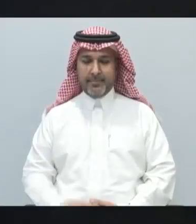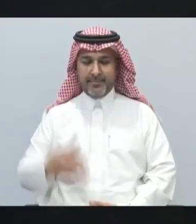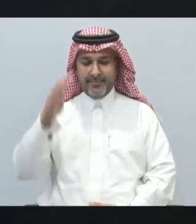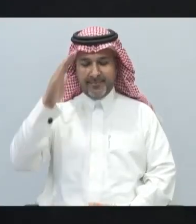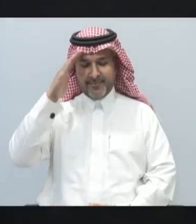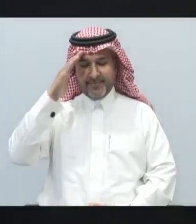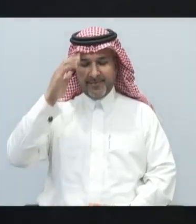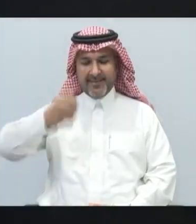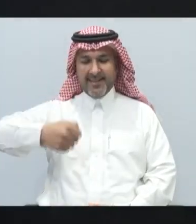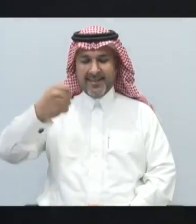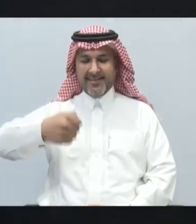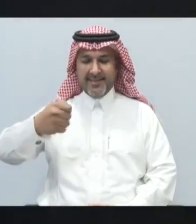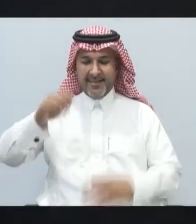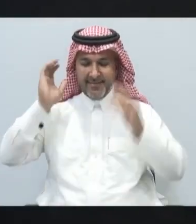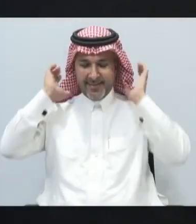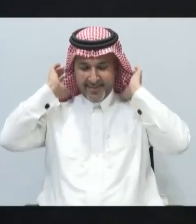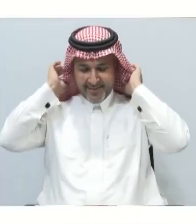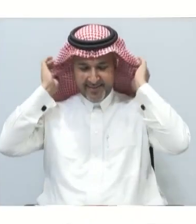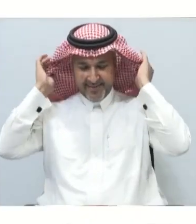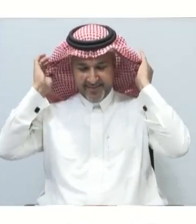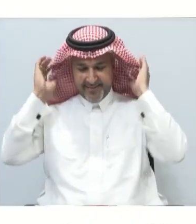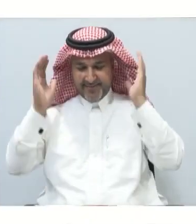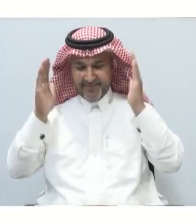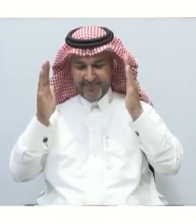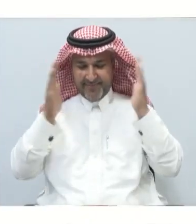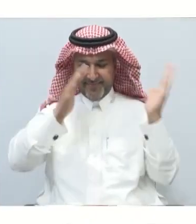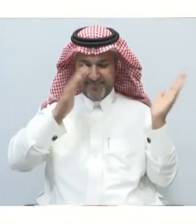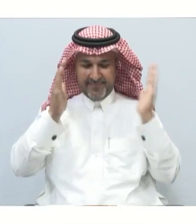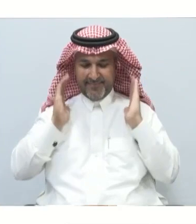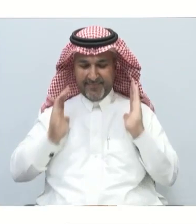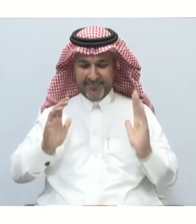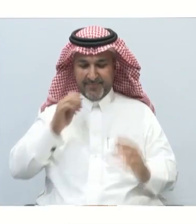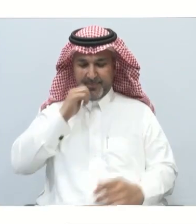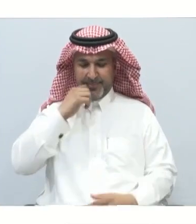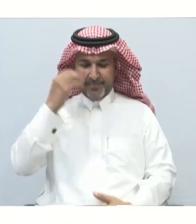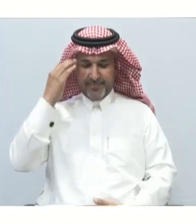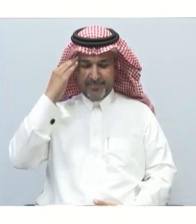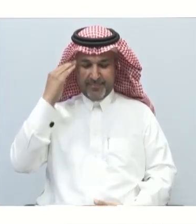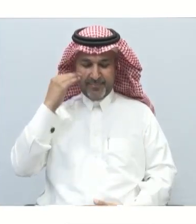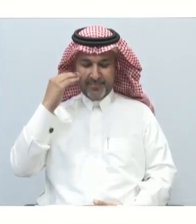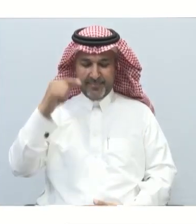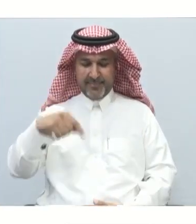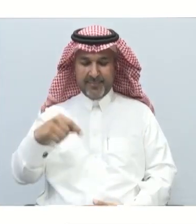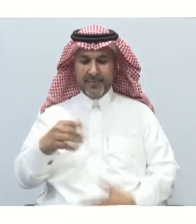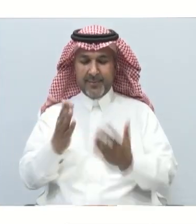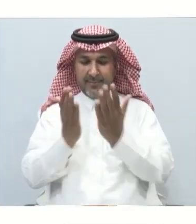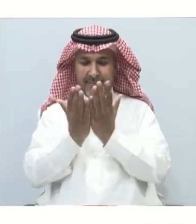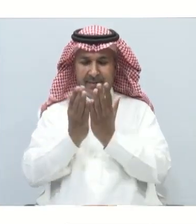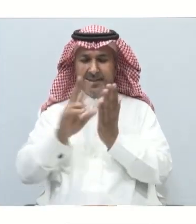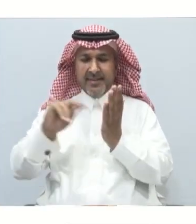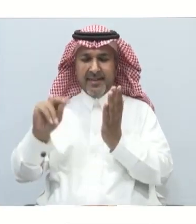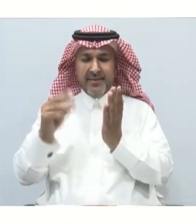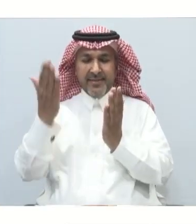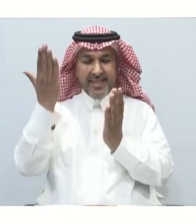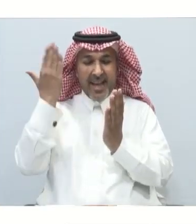السلام عليكم ورحمه الله وبركاته اهلا وسهلا بكم اعزائي الطلاب والطالبات في درس اليوم درس الانحدار الخطي البسيط